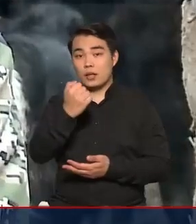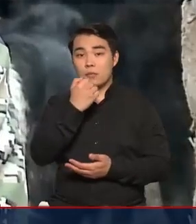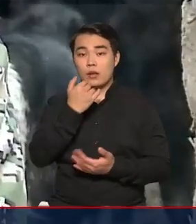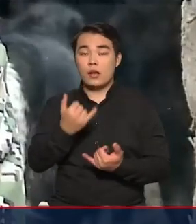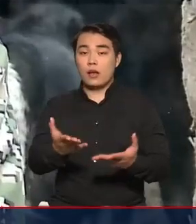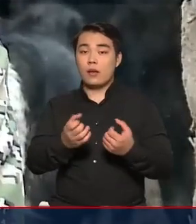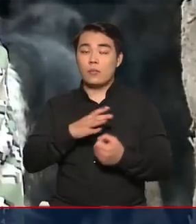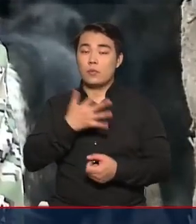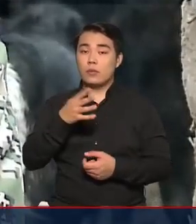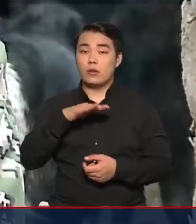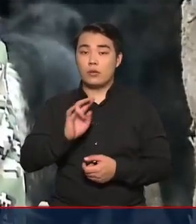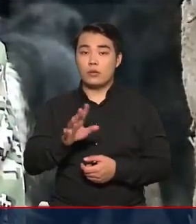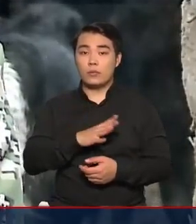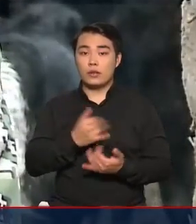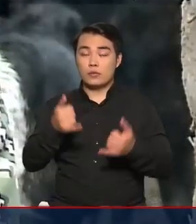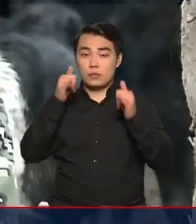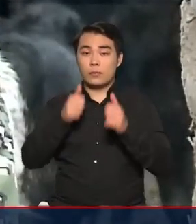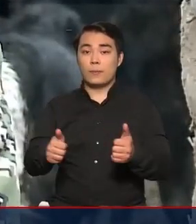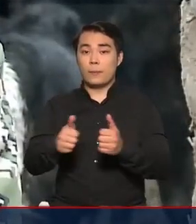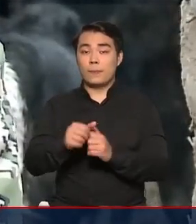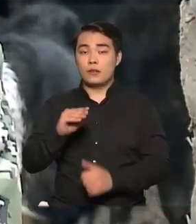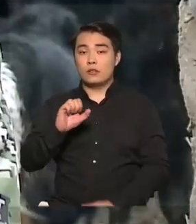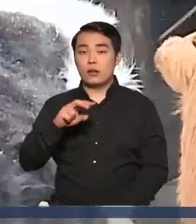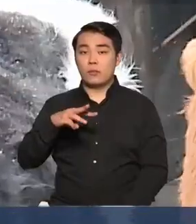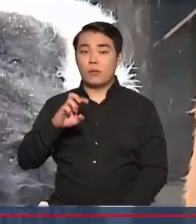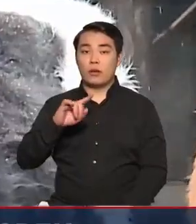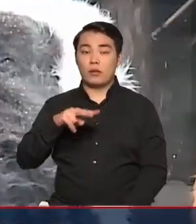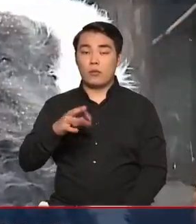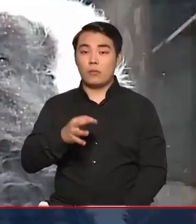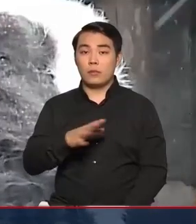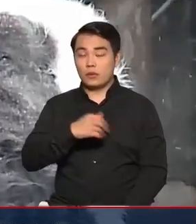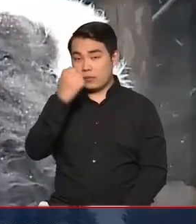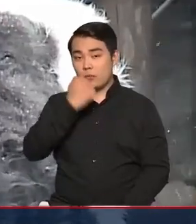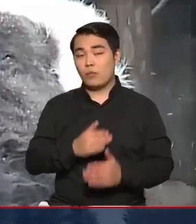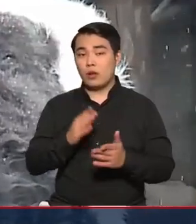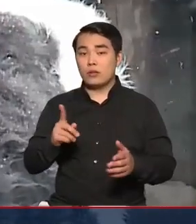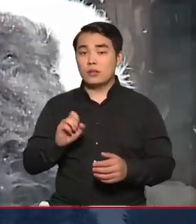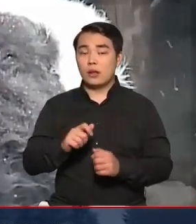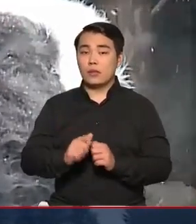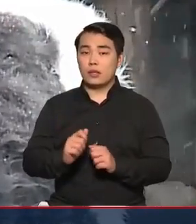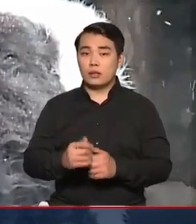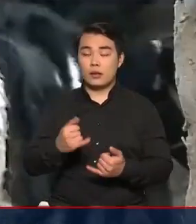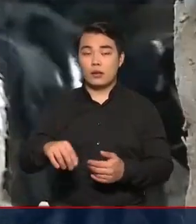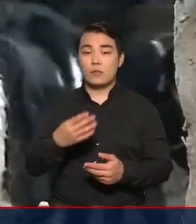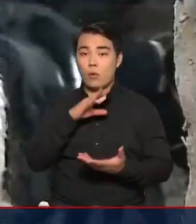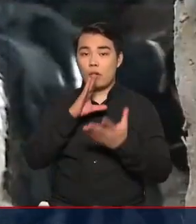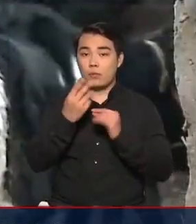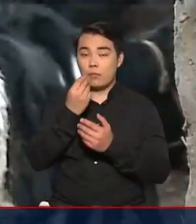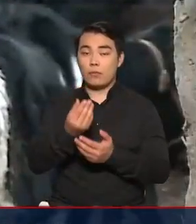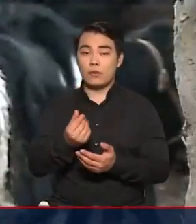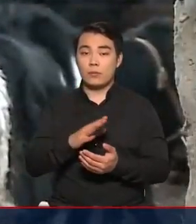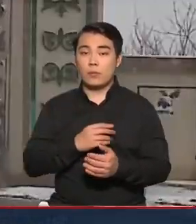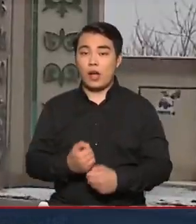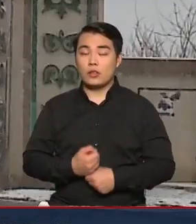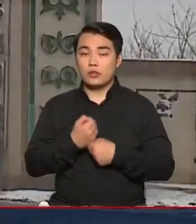взяли 5 миллионов тенге, а скот я привез из Жамбылской области. Выбирал сам. Спасибо большое за финансовую поддержку. Сами бы не смогли открыть